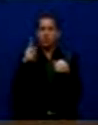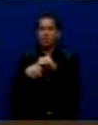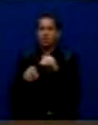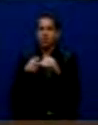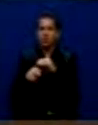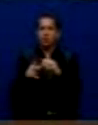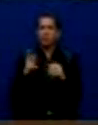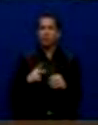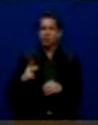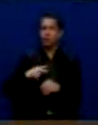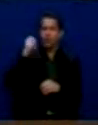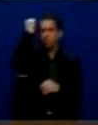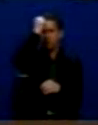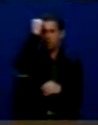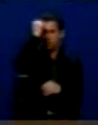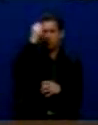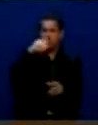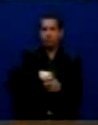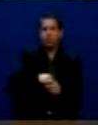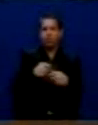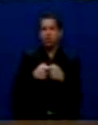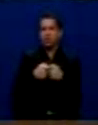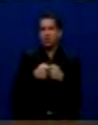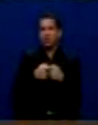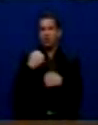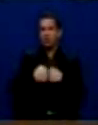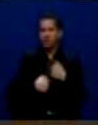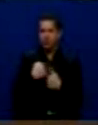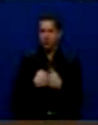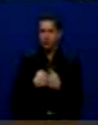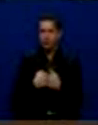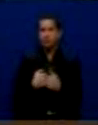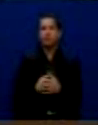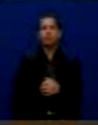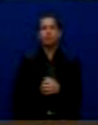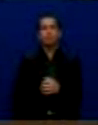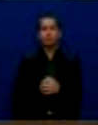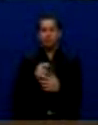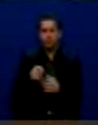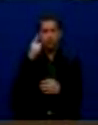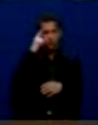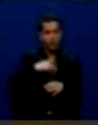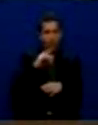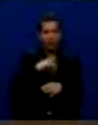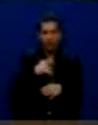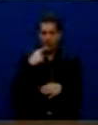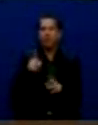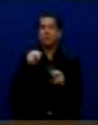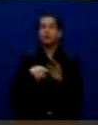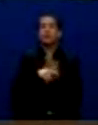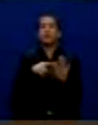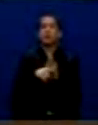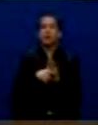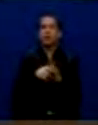qytetarëve të Kosovës në organizata terroriste jashtë territorit të Kosovës. Pra nëse ideja ka qenë kjo, atëherë mendoj se kjo është mënyra më e keqe edhe më